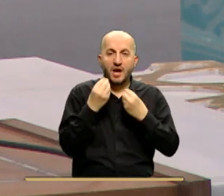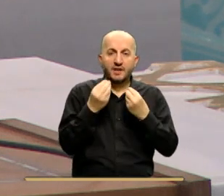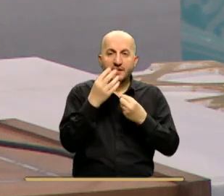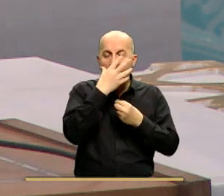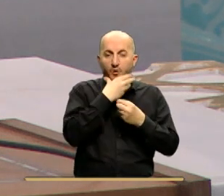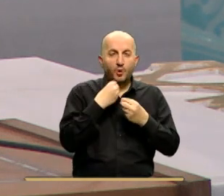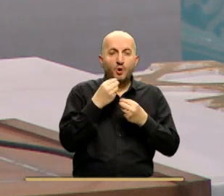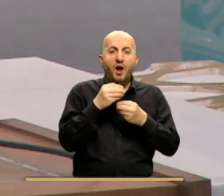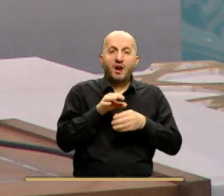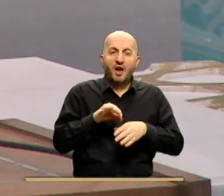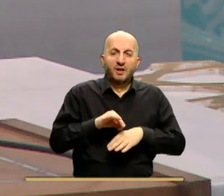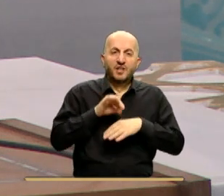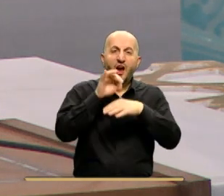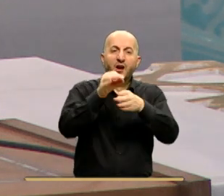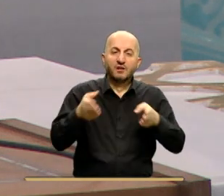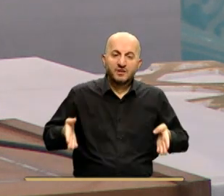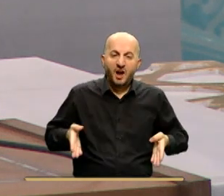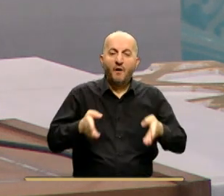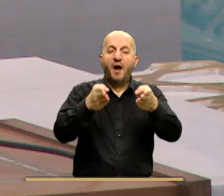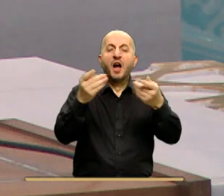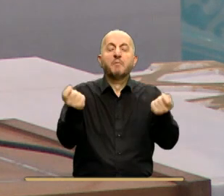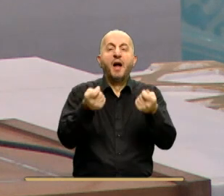güzele sevk etmeye çalışmışlardır.